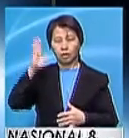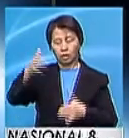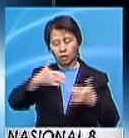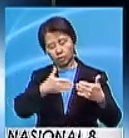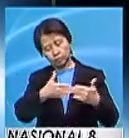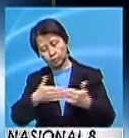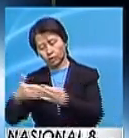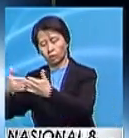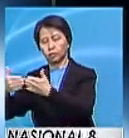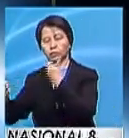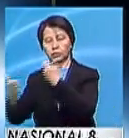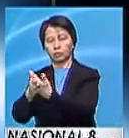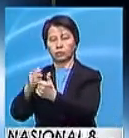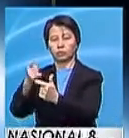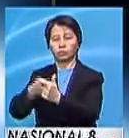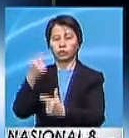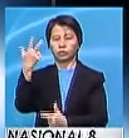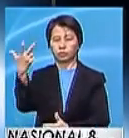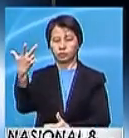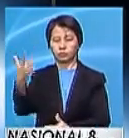berlarutan sehingga Mac depan.